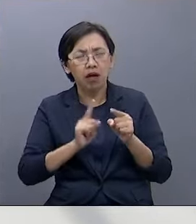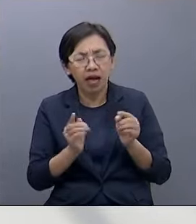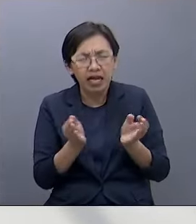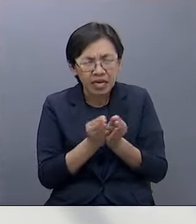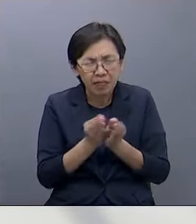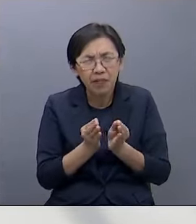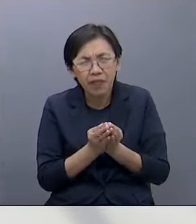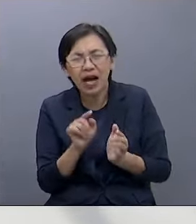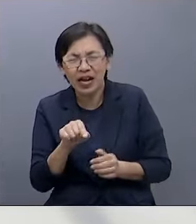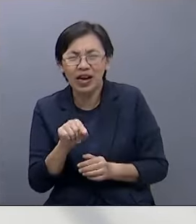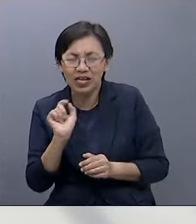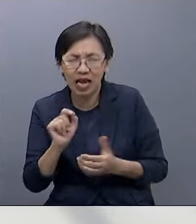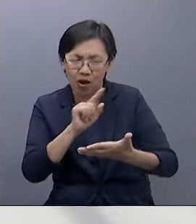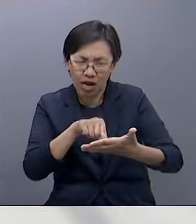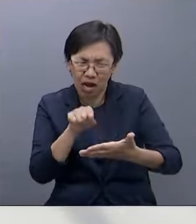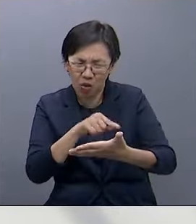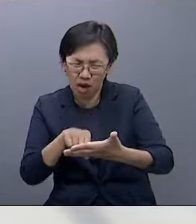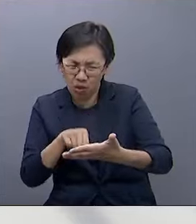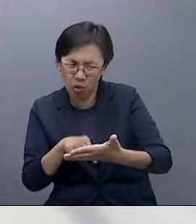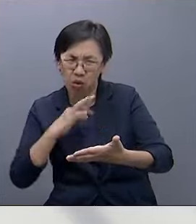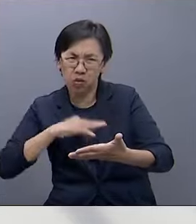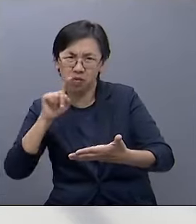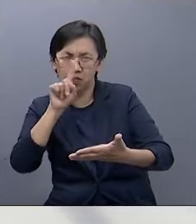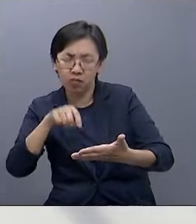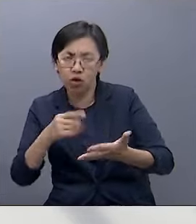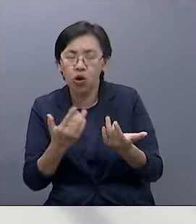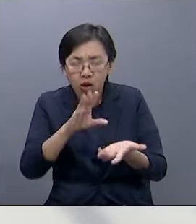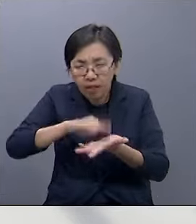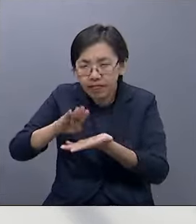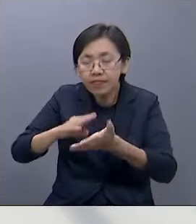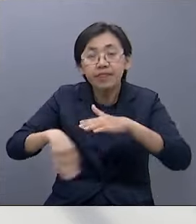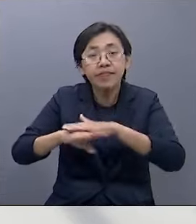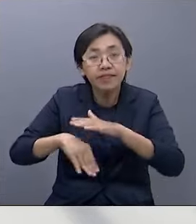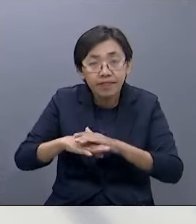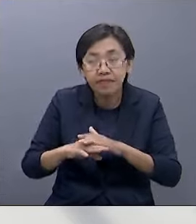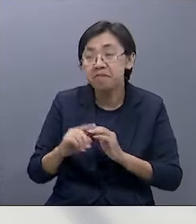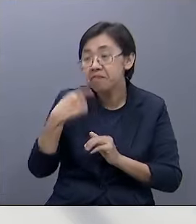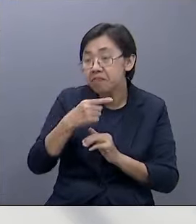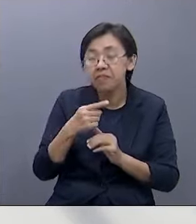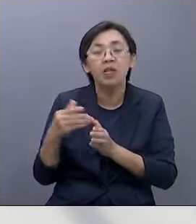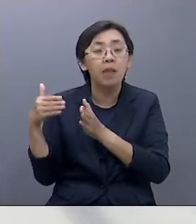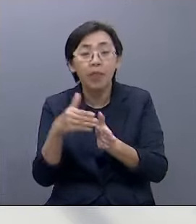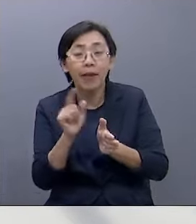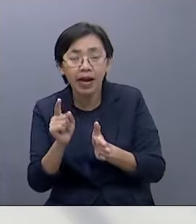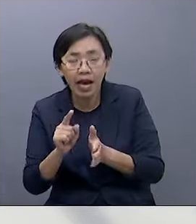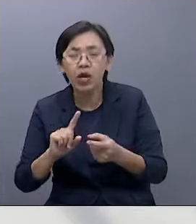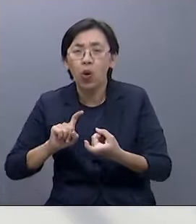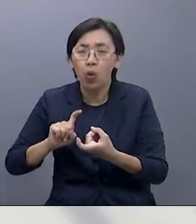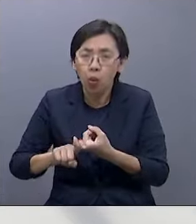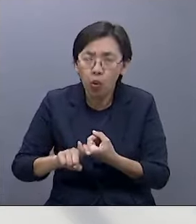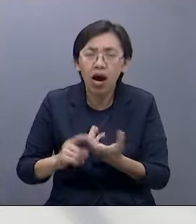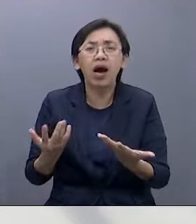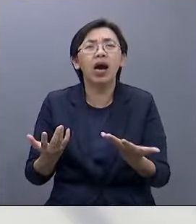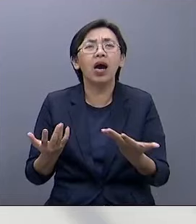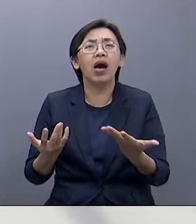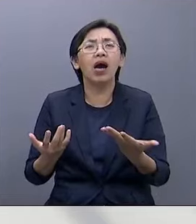หลายทางกกตก็ยืนยันค่ะว่าจะดำเนินการรวบรวมพยานหลักฐานตามข้อกล่าวหาไม่ว่าจะเป็นการวั้วการฮั้ว